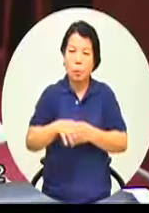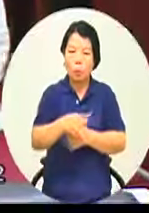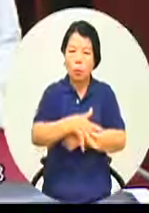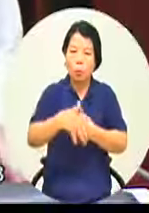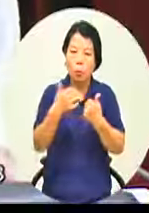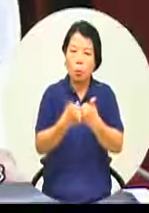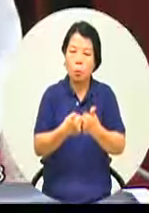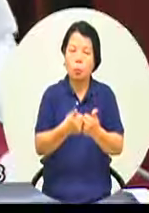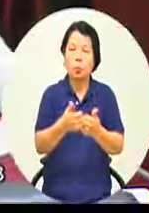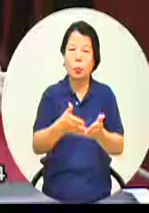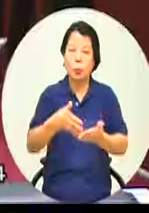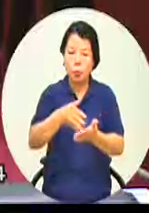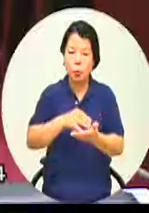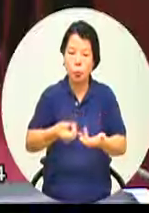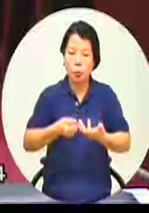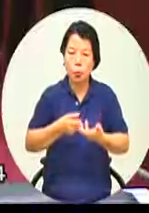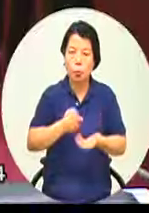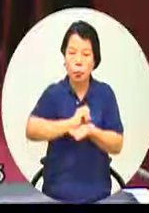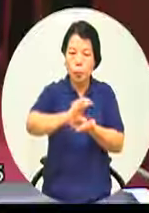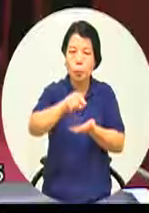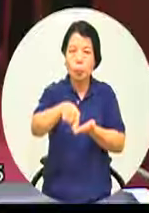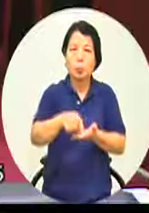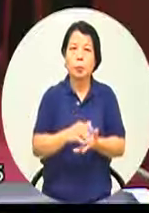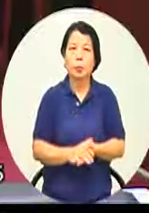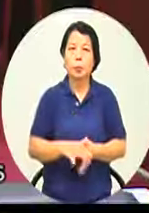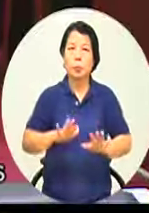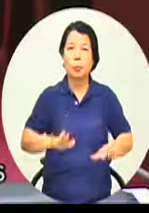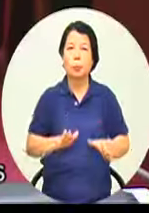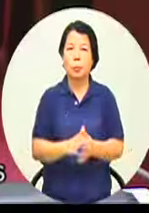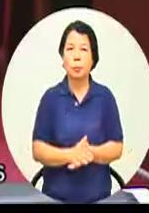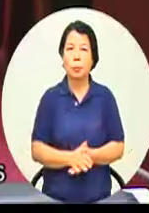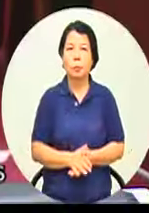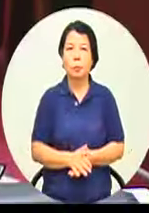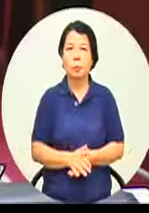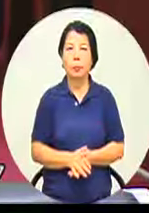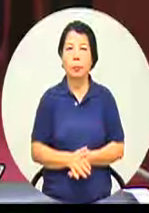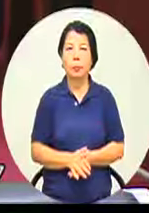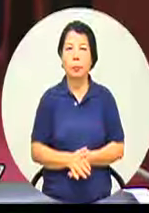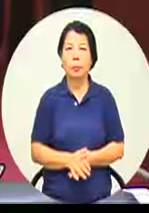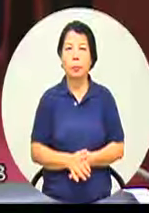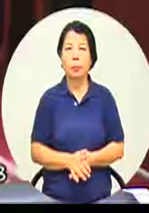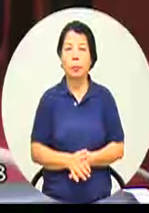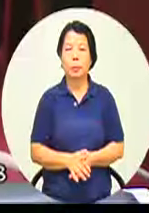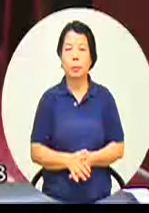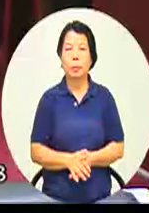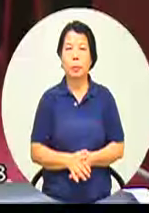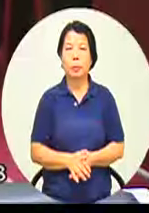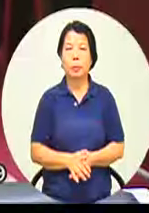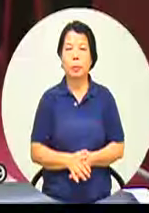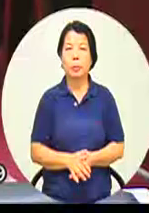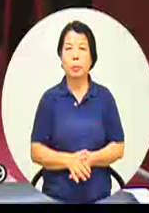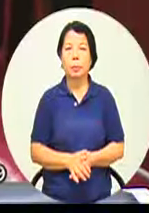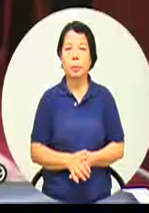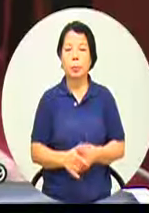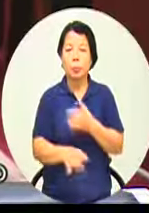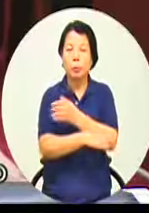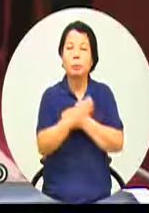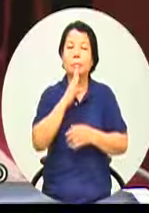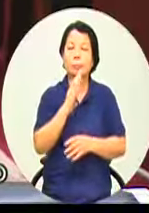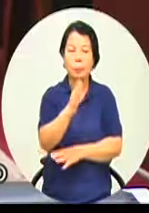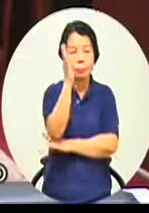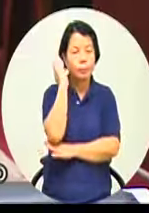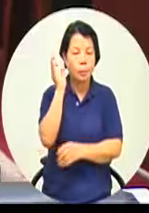啊，他说啊，今天恭喜三号，他觉得现在最后的办法是什么？建物补助没搞